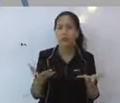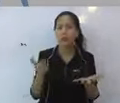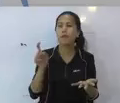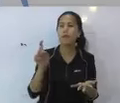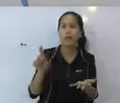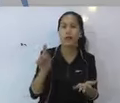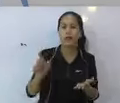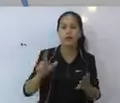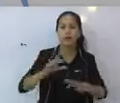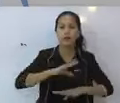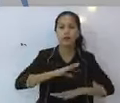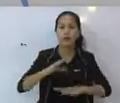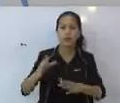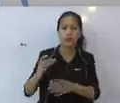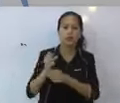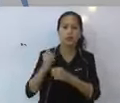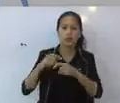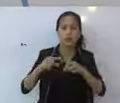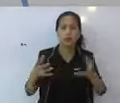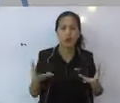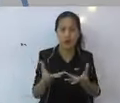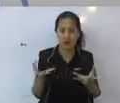Okay? And then,